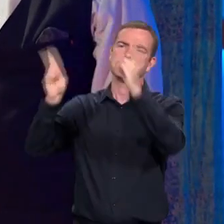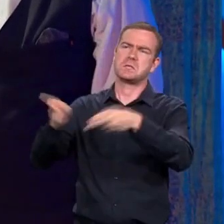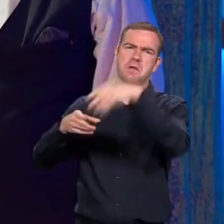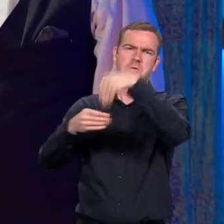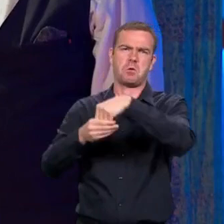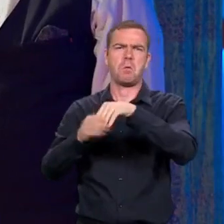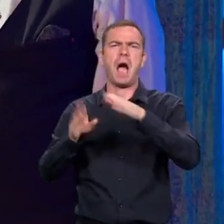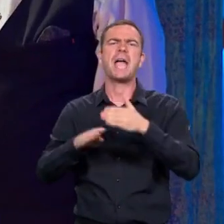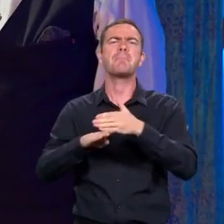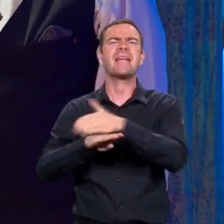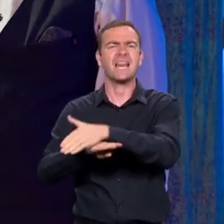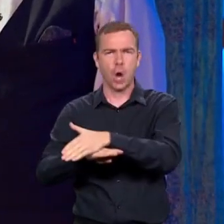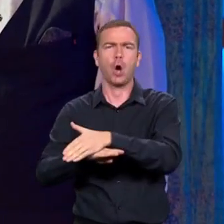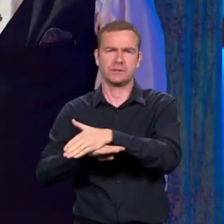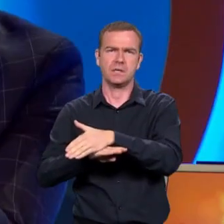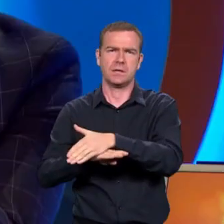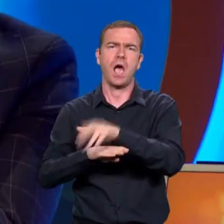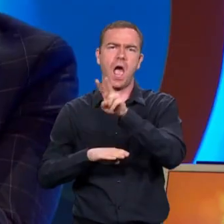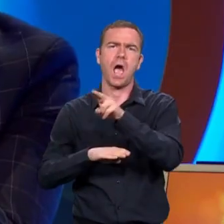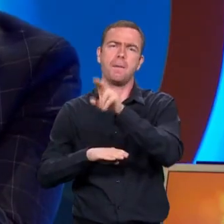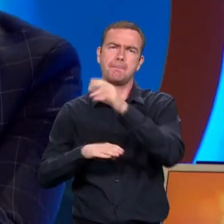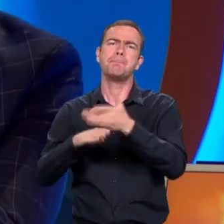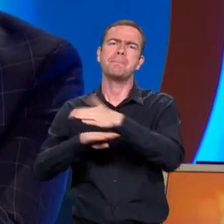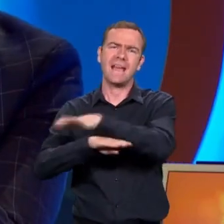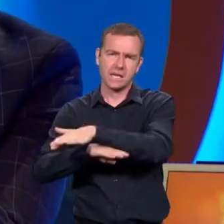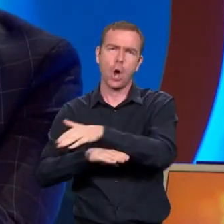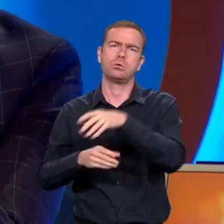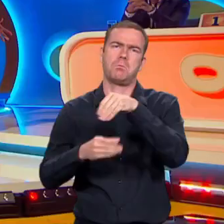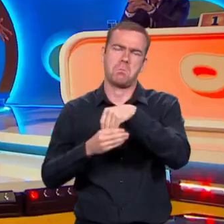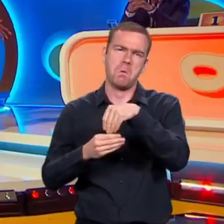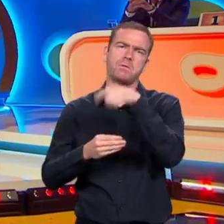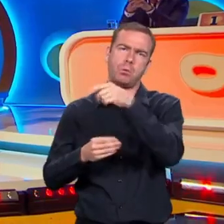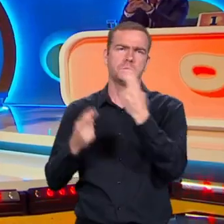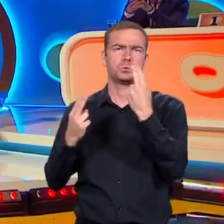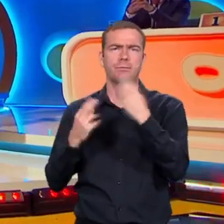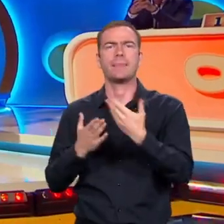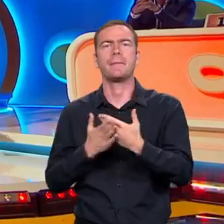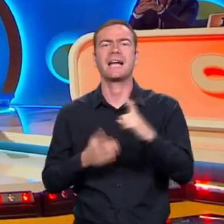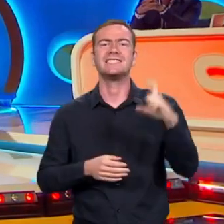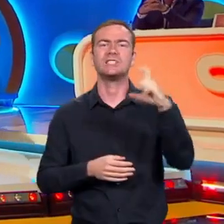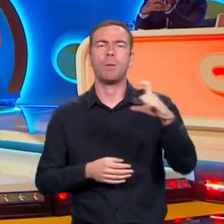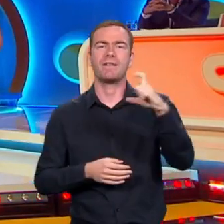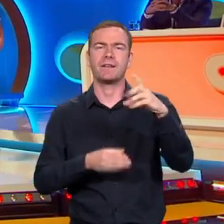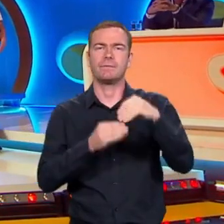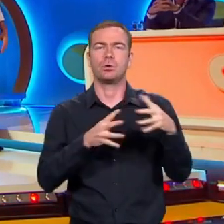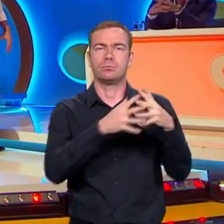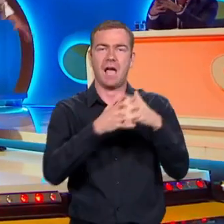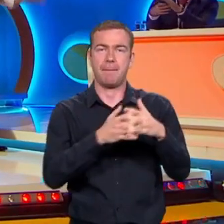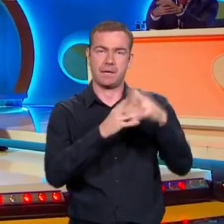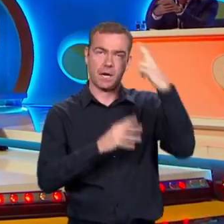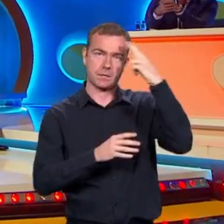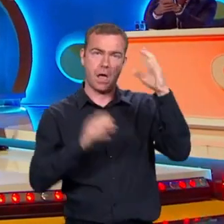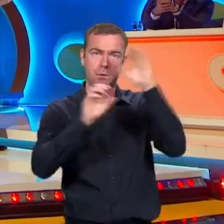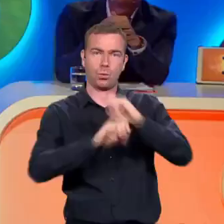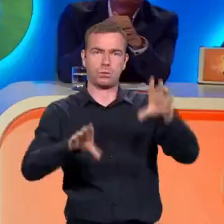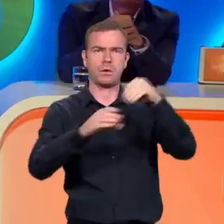To má zaujíma, že také Copperfieldovské, to je do miliona až. Že Copperfield, když má svoji show v Las Vegas, tak jedna z těch částí toho vystoupení je, že se